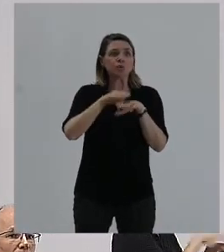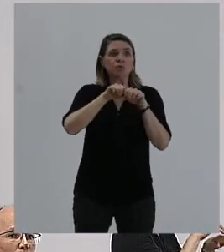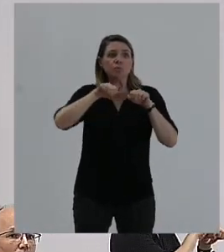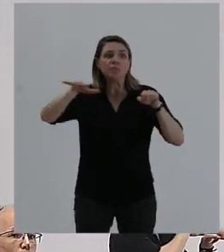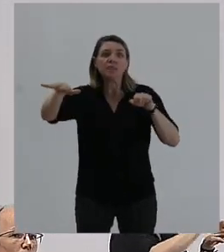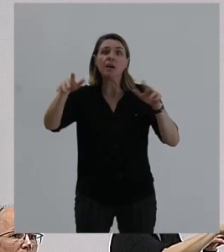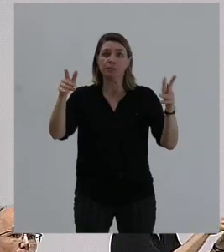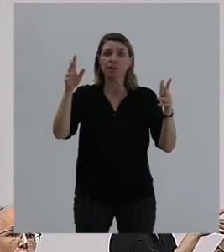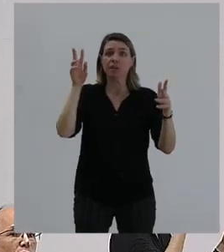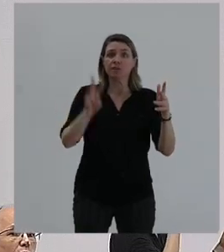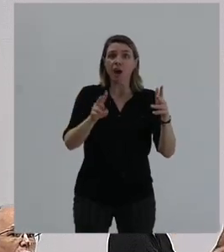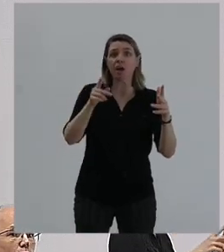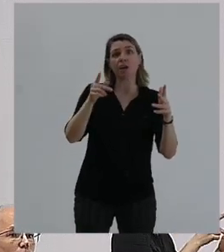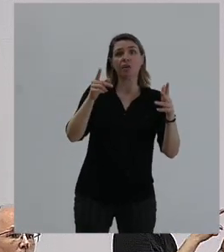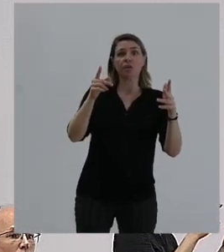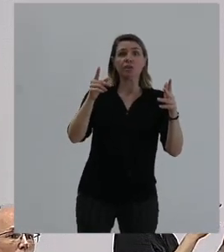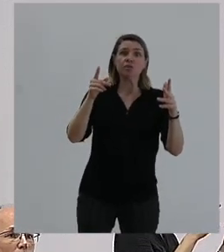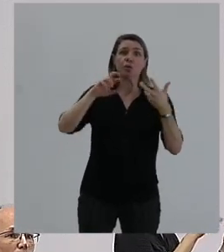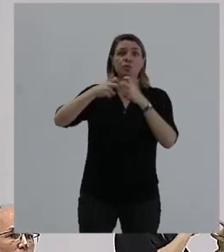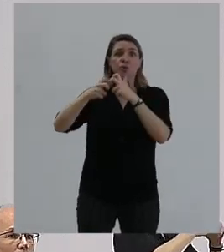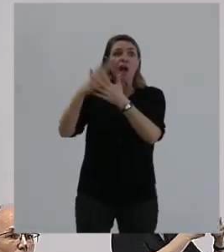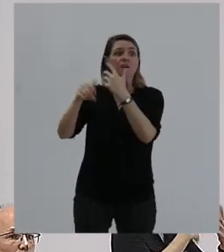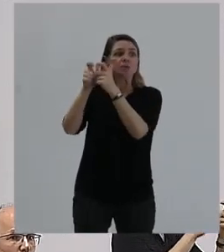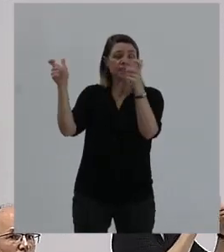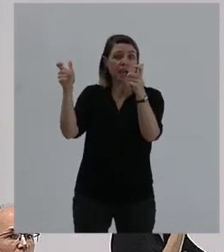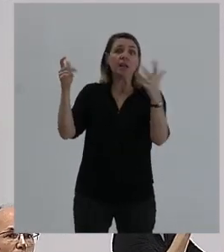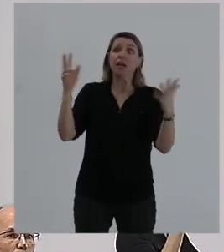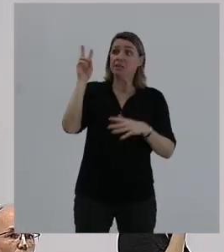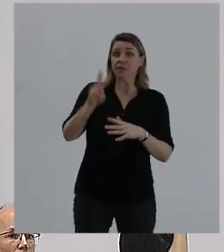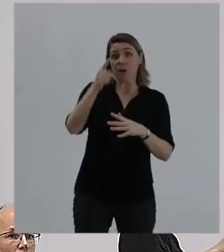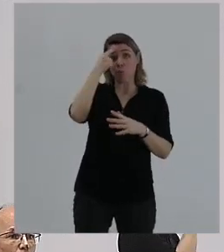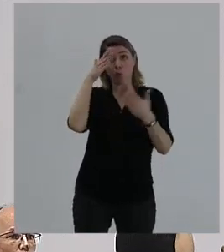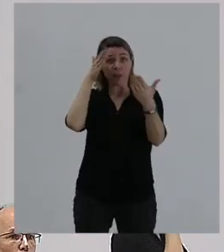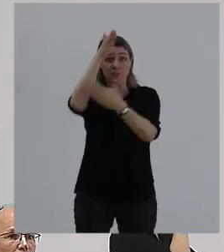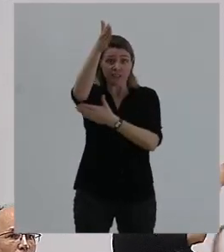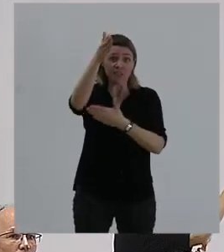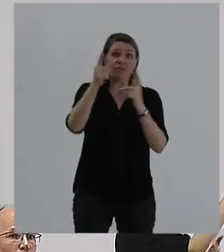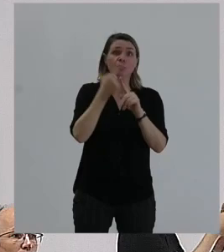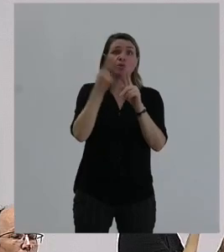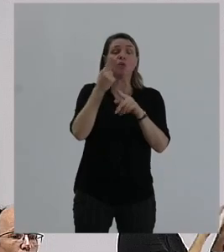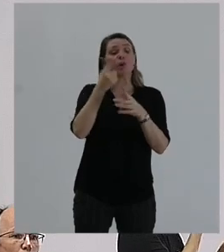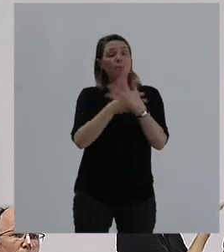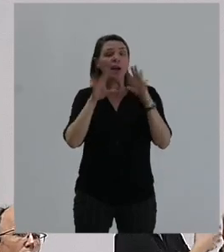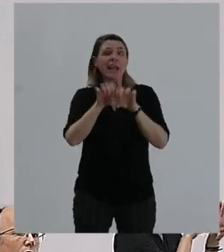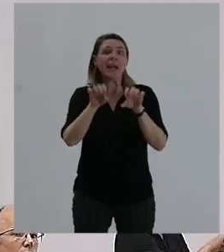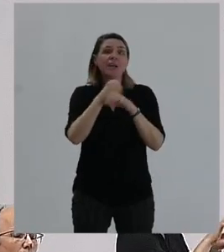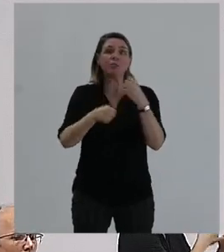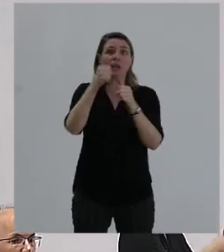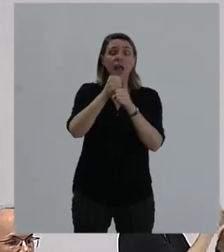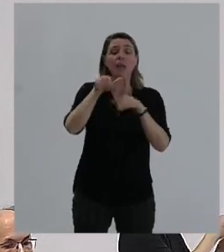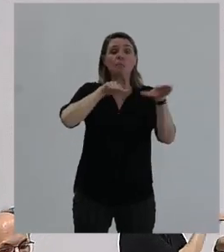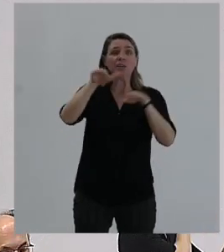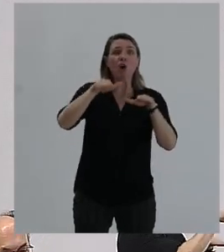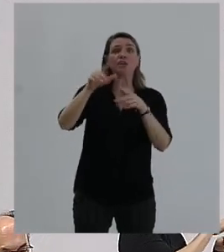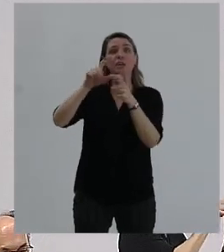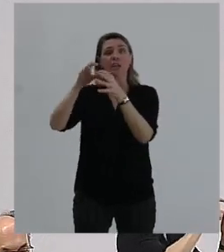tout le monde ne travaille pas à produire des discours sur les industries culturelles. Et là, il me semble qu'il y a une différence de perspective fondamentale qui produit des méthodes, qui produit des résultats différents.